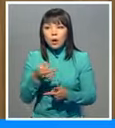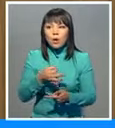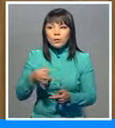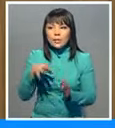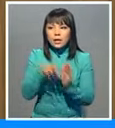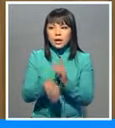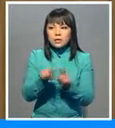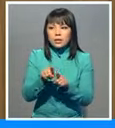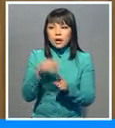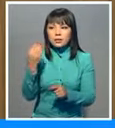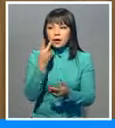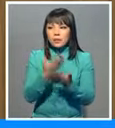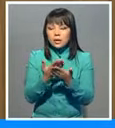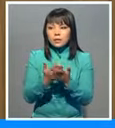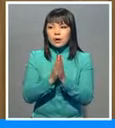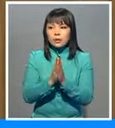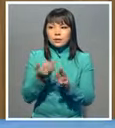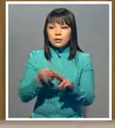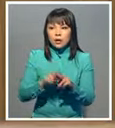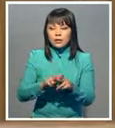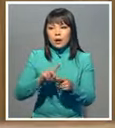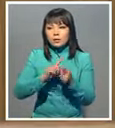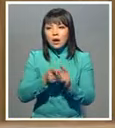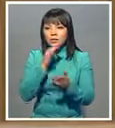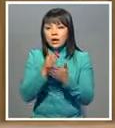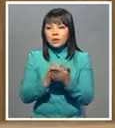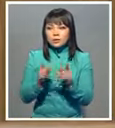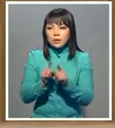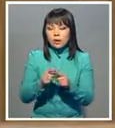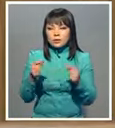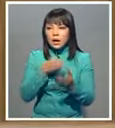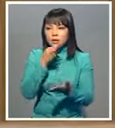кірудің кепілдігімен алғыштарын болып табылады.